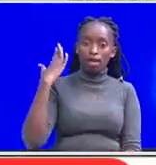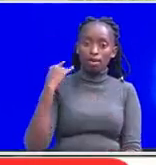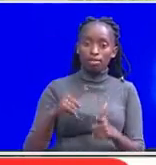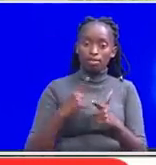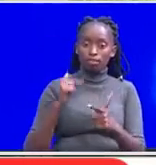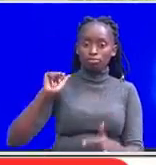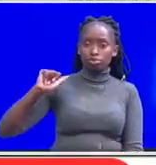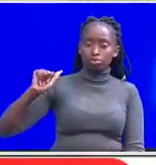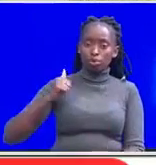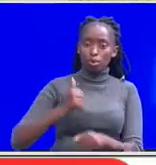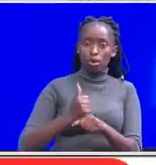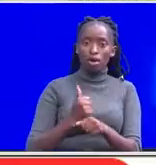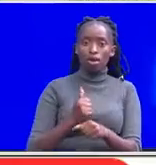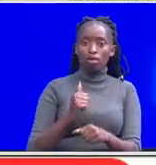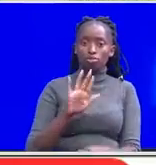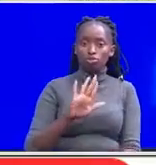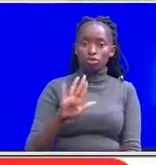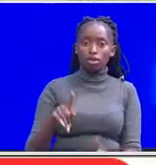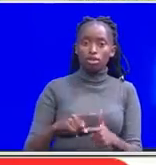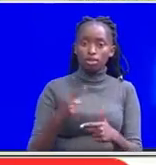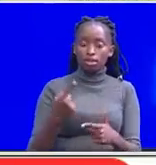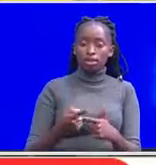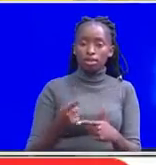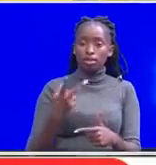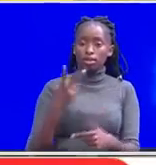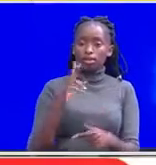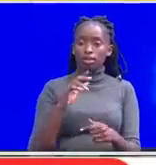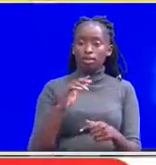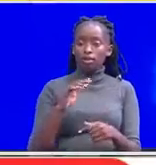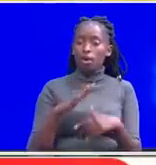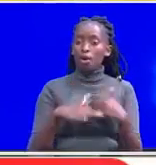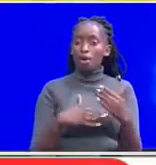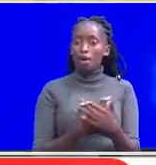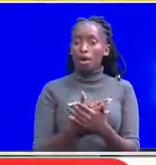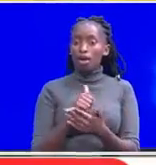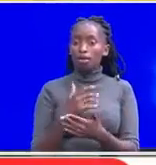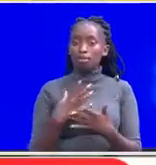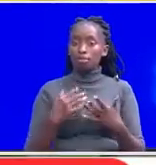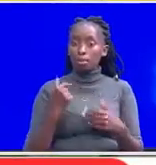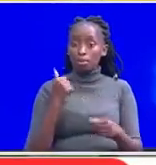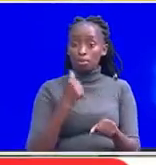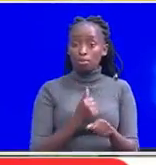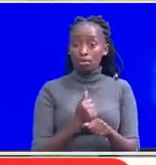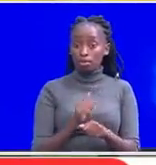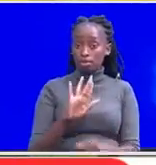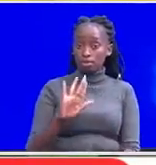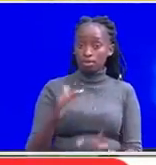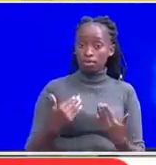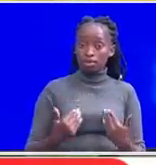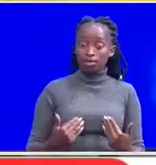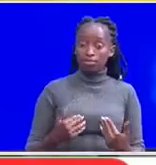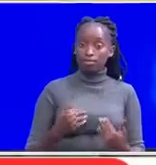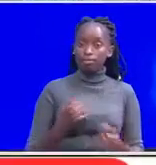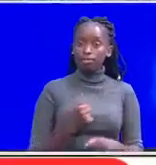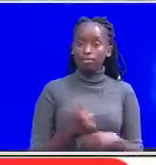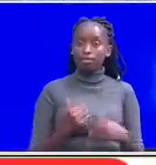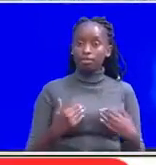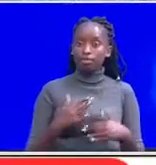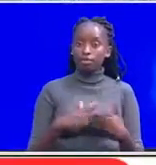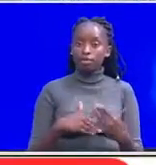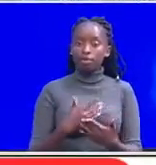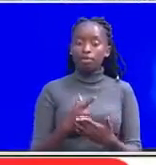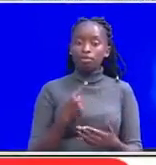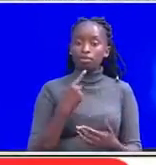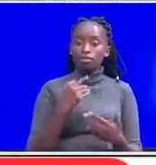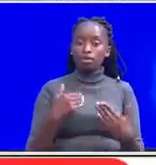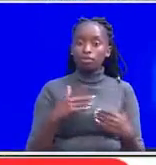kazi yenu, muache hawa wafanya kazi yao. Kwingineko, mbunge wa Bumula wa Mboka Wanami amesema kuwa kamati